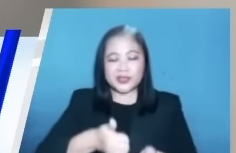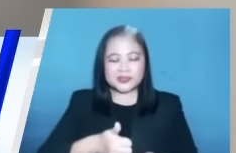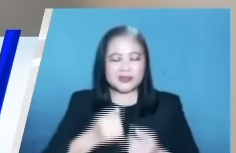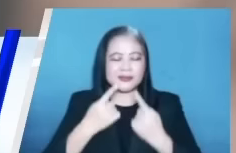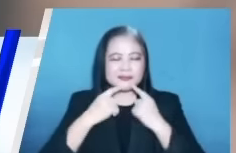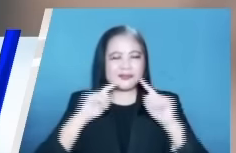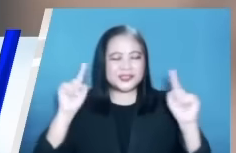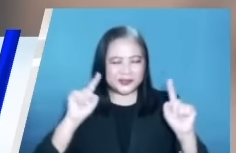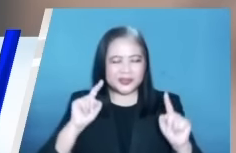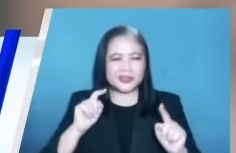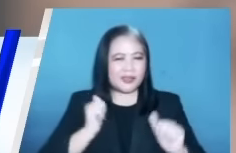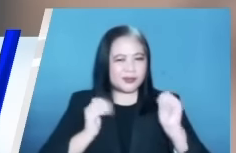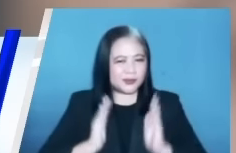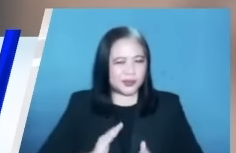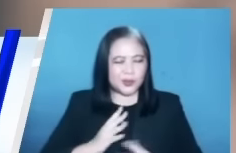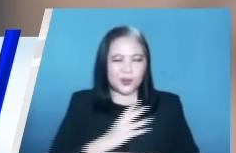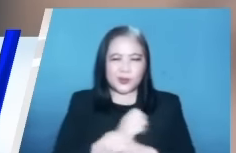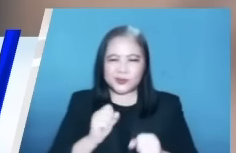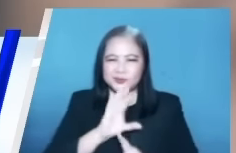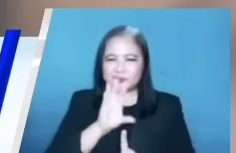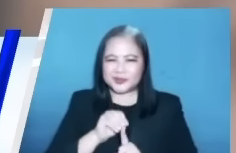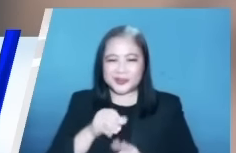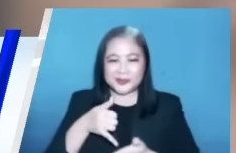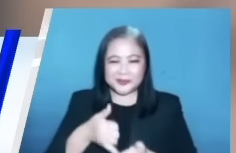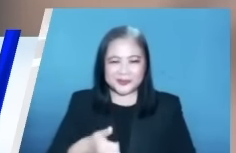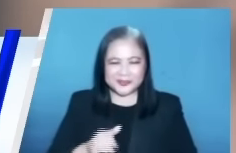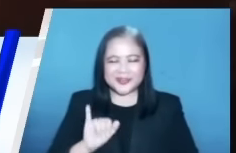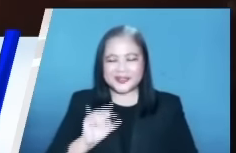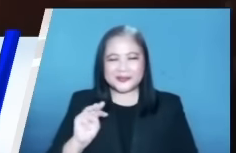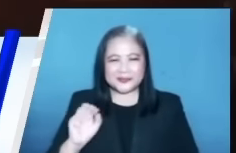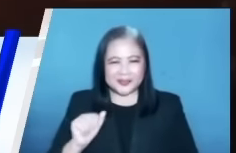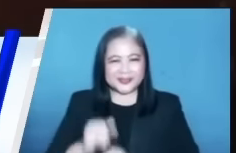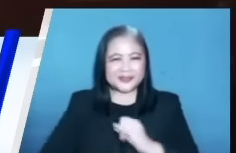award sa imawa ima international Film Festival